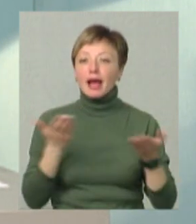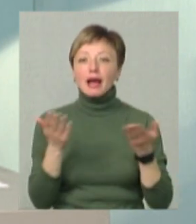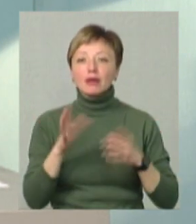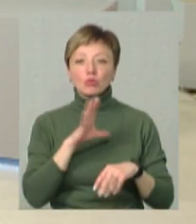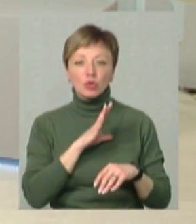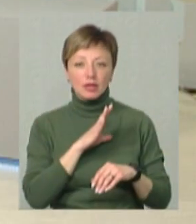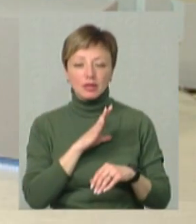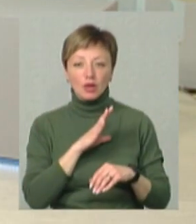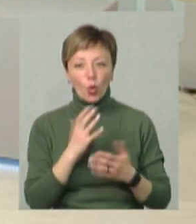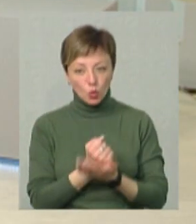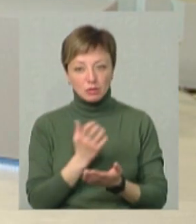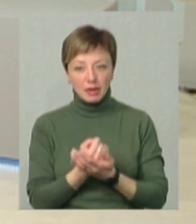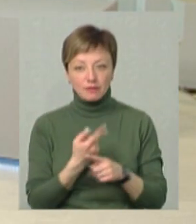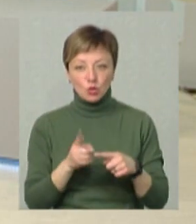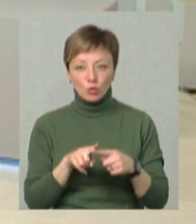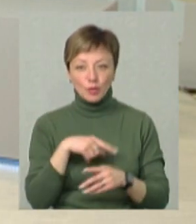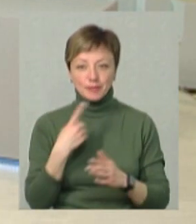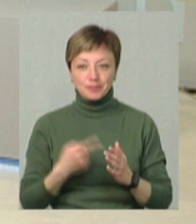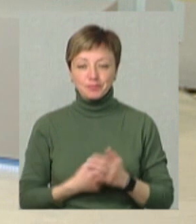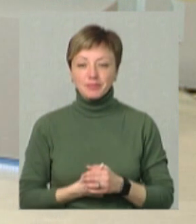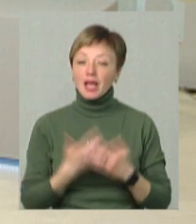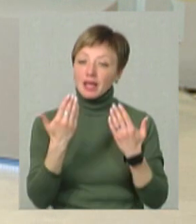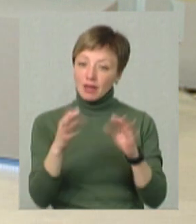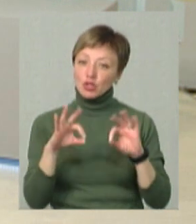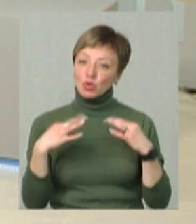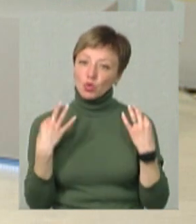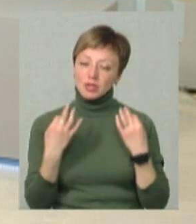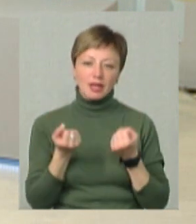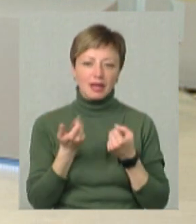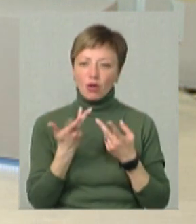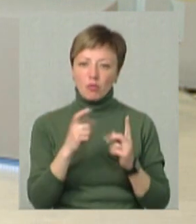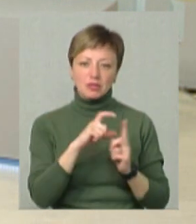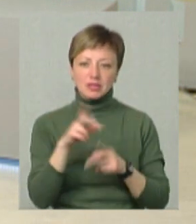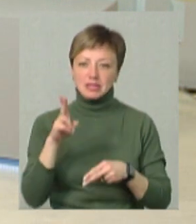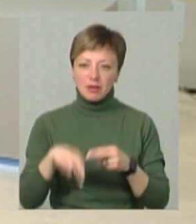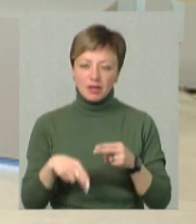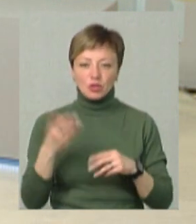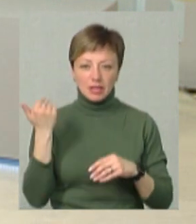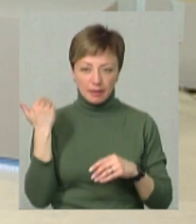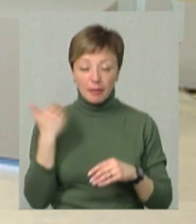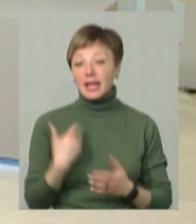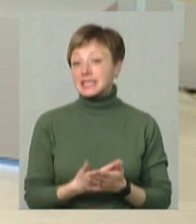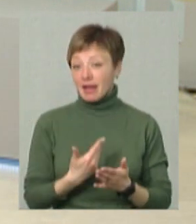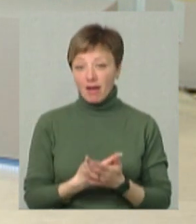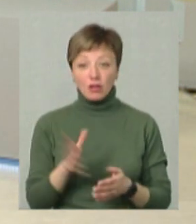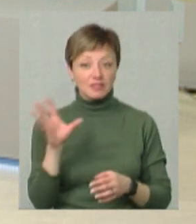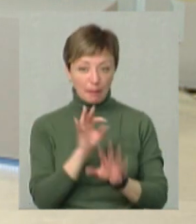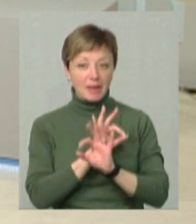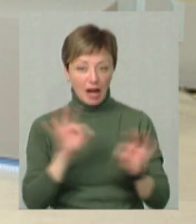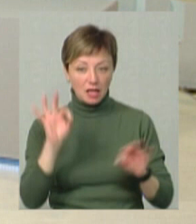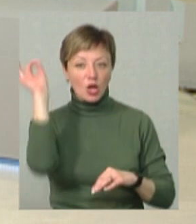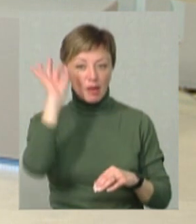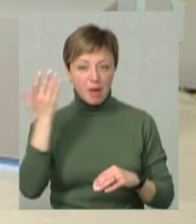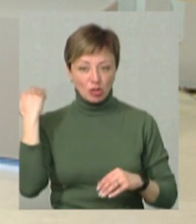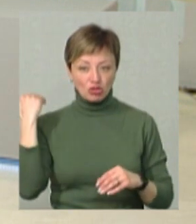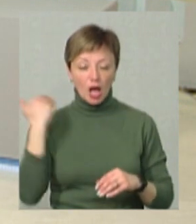були успіхи в цьому? З вашого дозволу буквально кількома словами завершу те. Так. Здавалося, все прекрасно. Так.